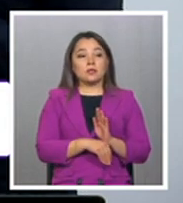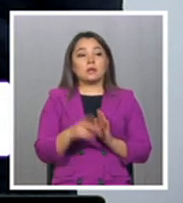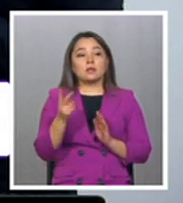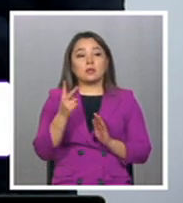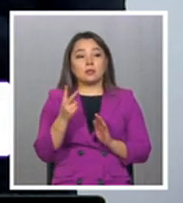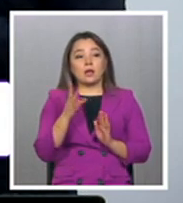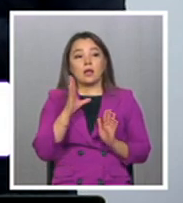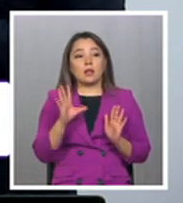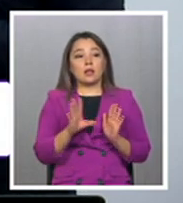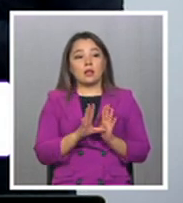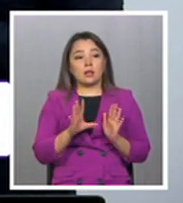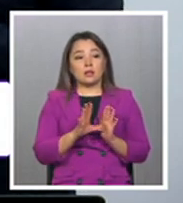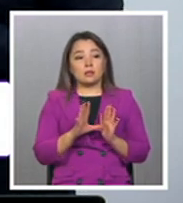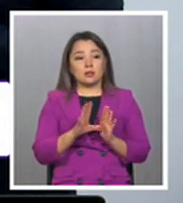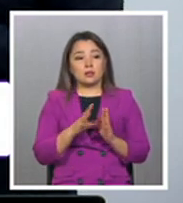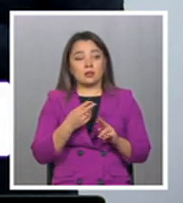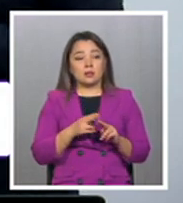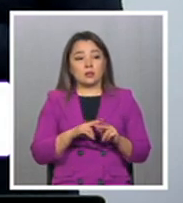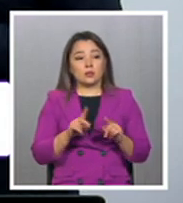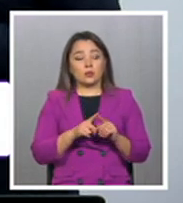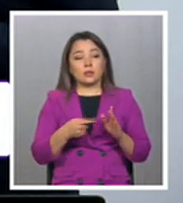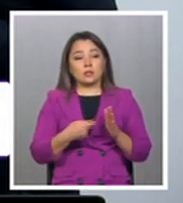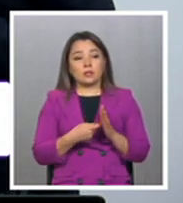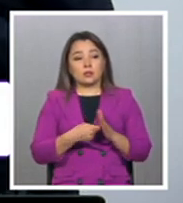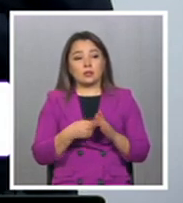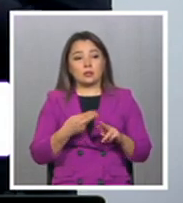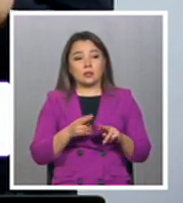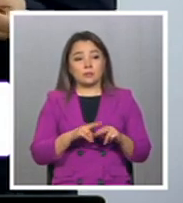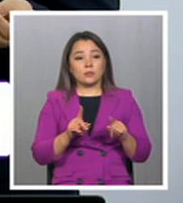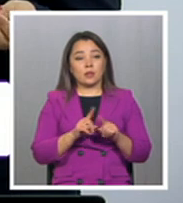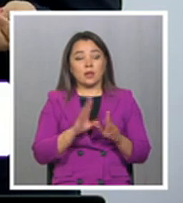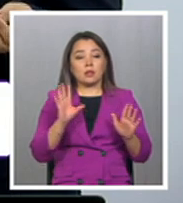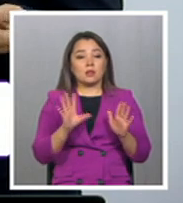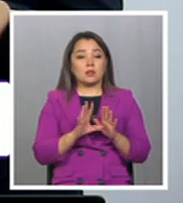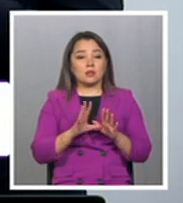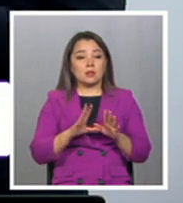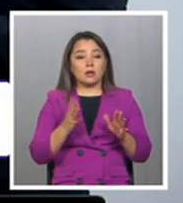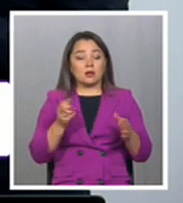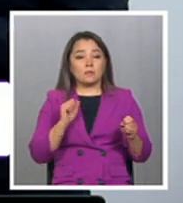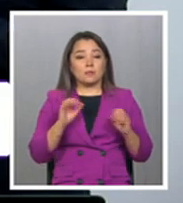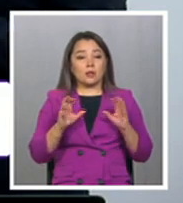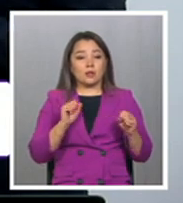Екінші электр энергиясына, неке электр